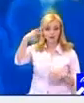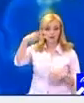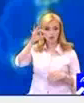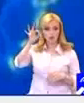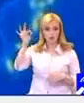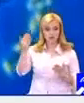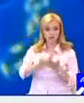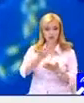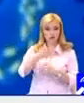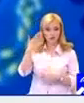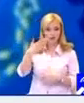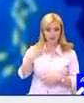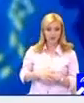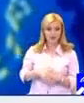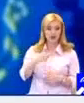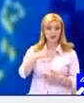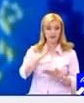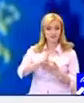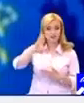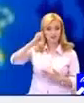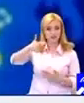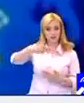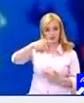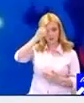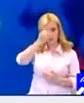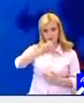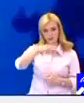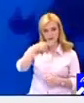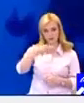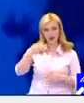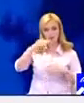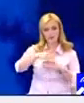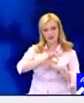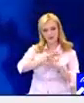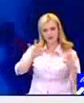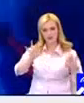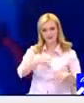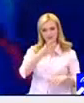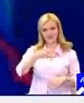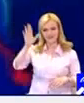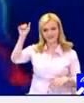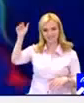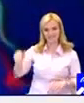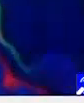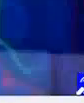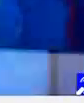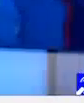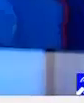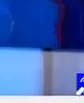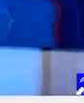20, nu ratați știrile de la București. Eu sunt Stella Danilă și vă mulțumesc pentru atenție. O seară minunată vă doresc. La revedere!